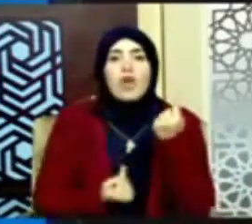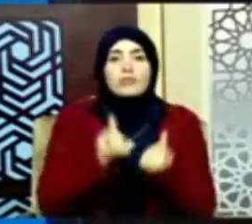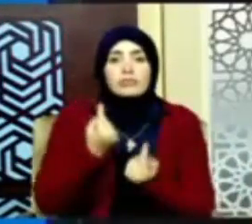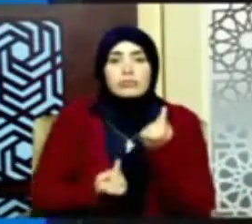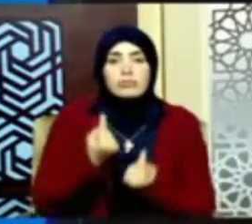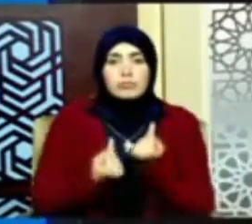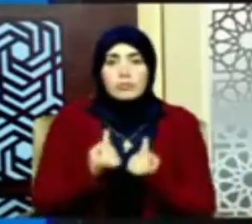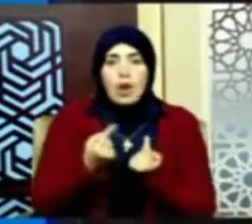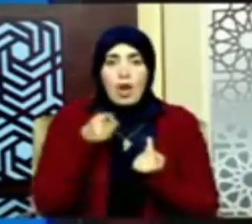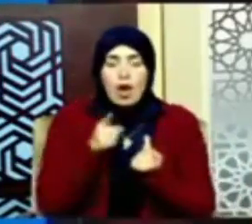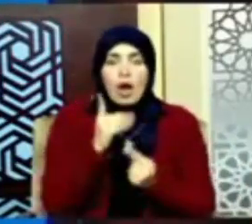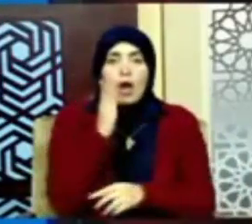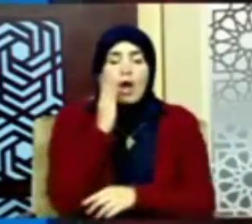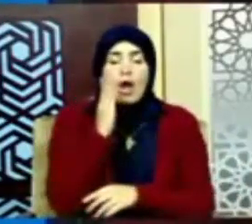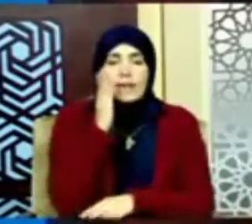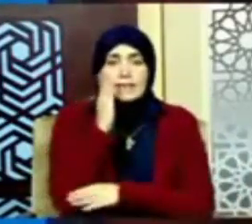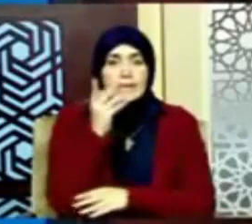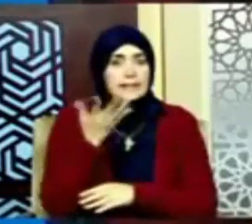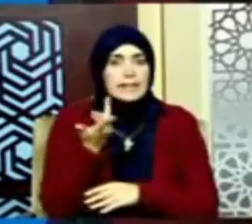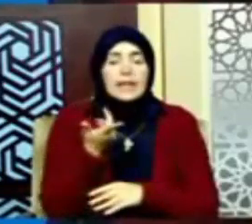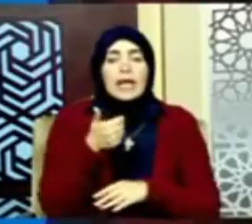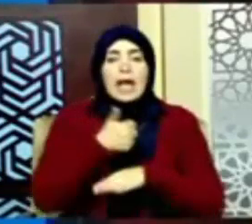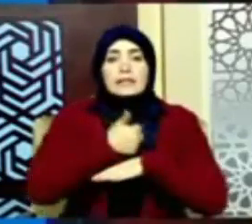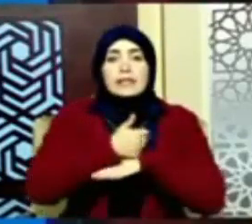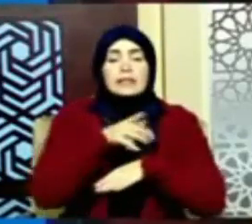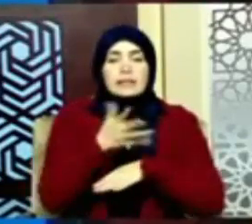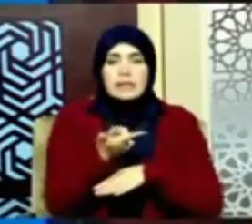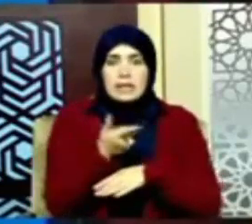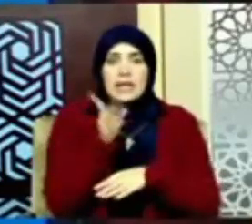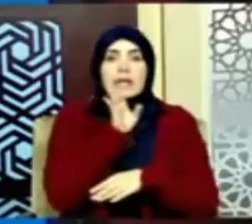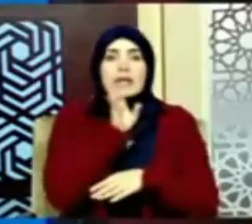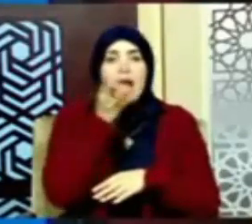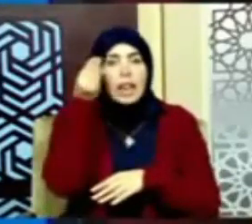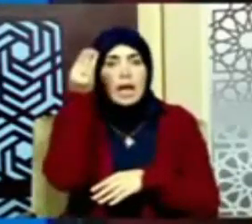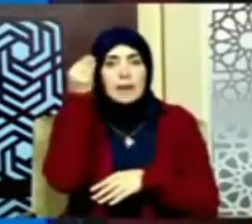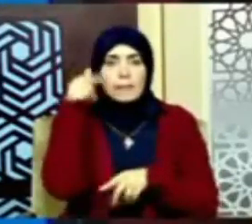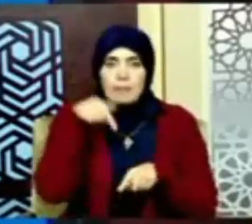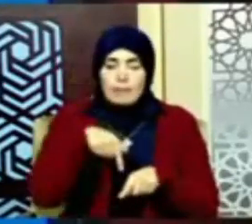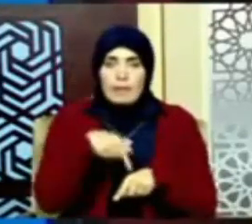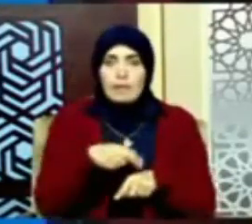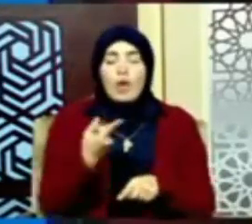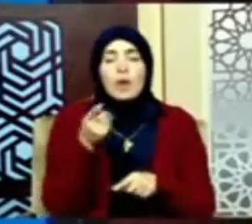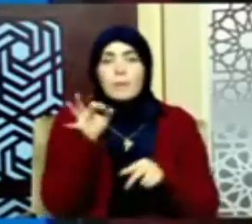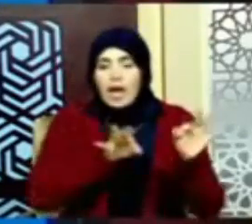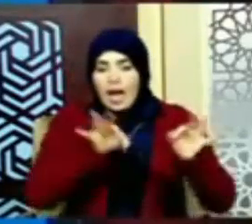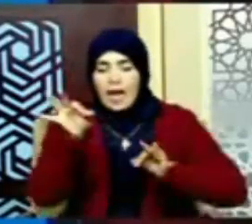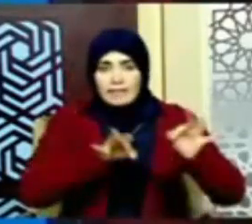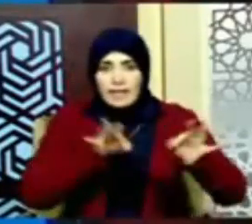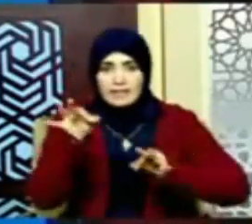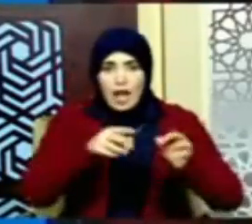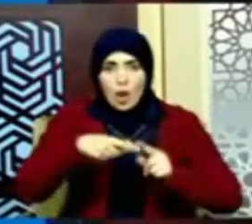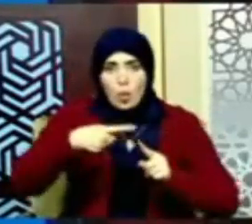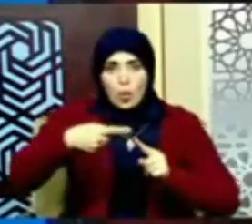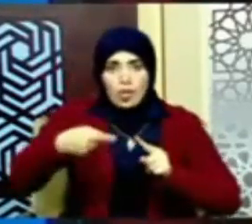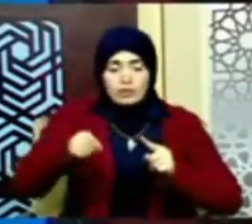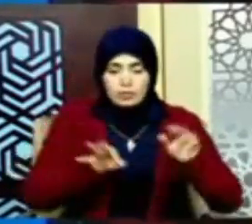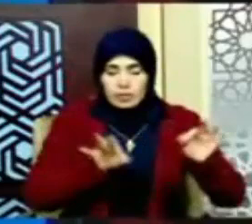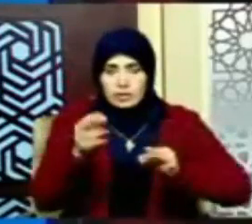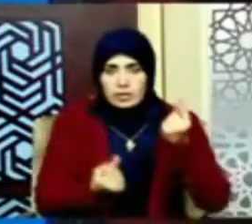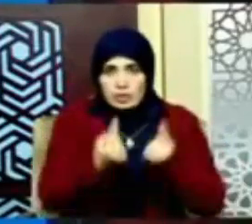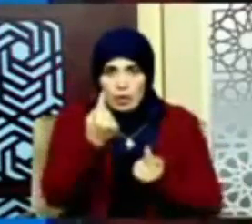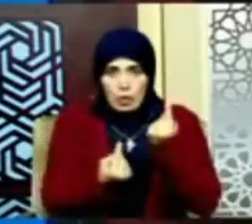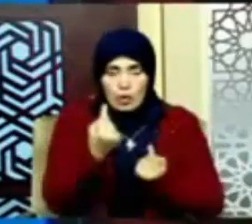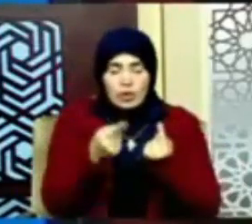والسلالات الحيوانية، وفي علم الهندسة الوراثية وعلم تطوير السلالات